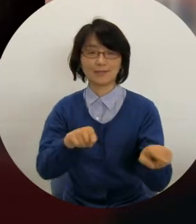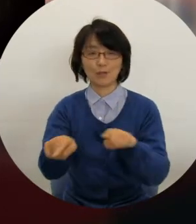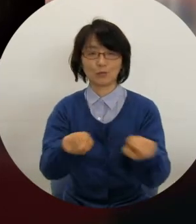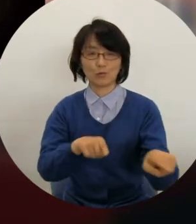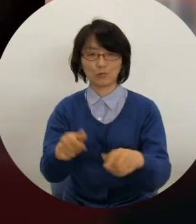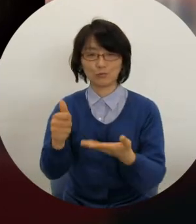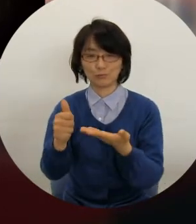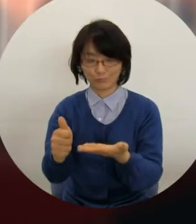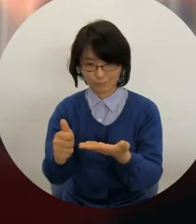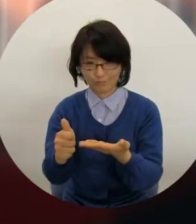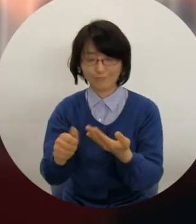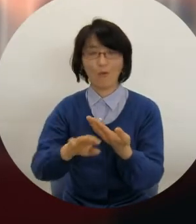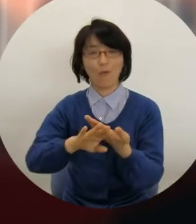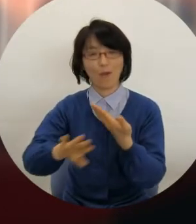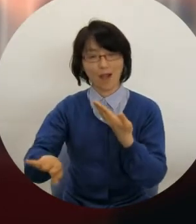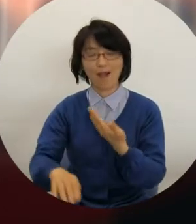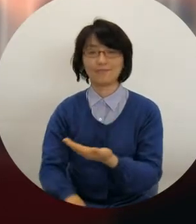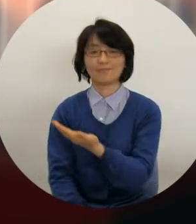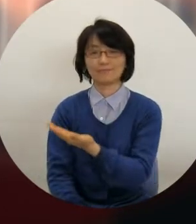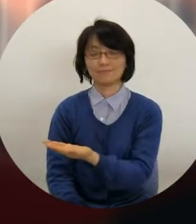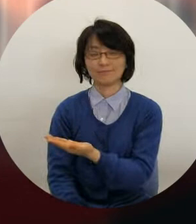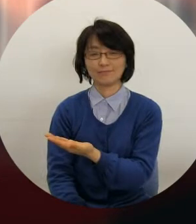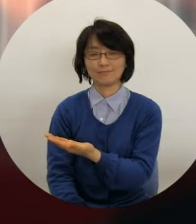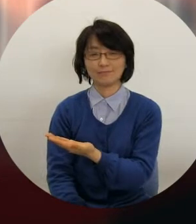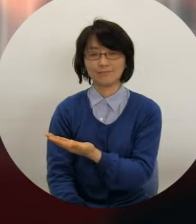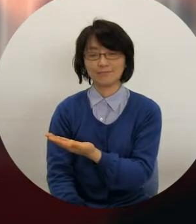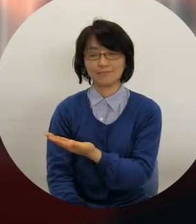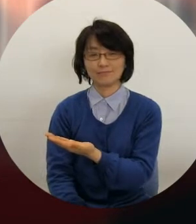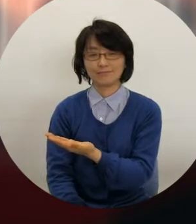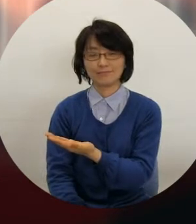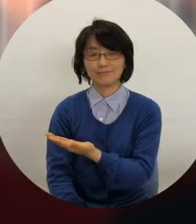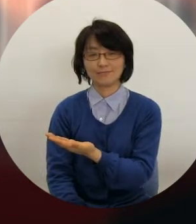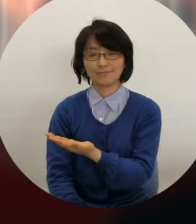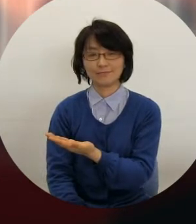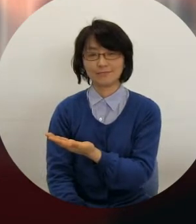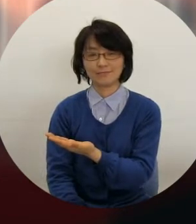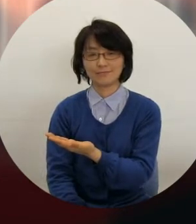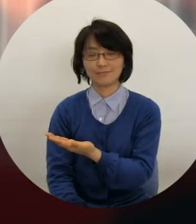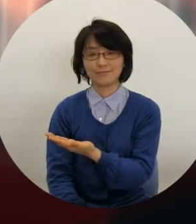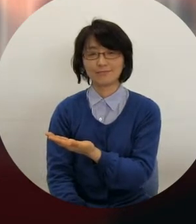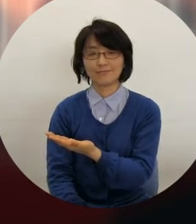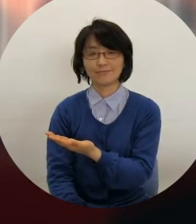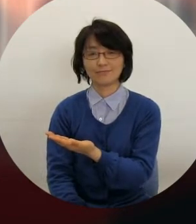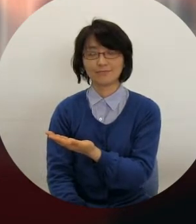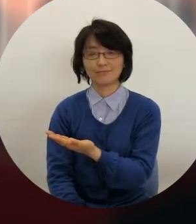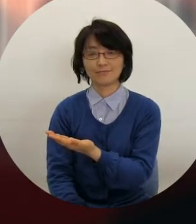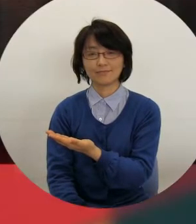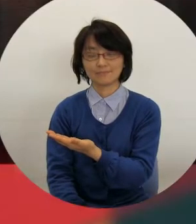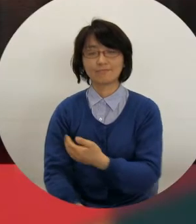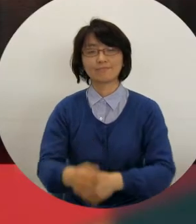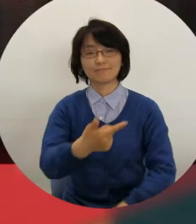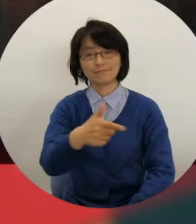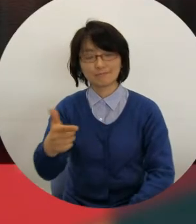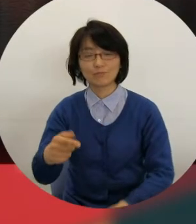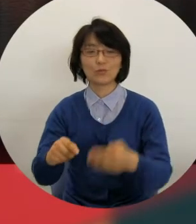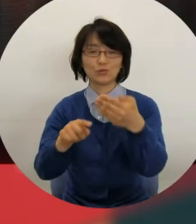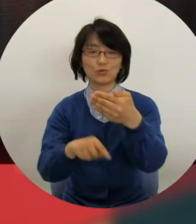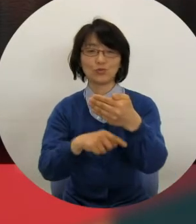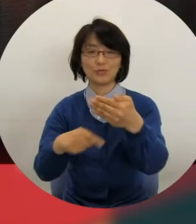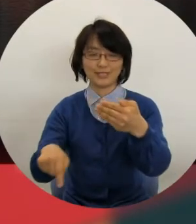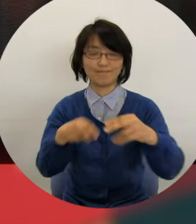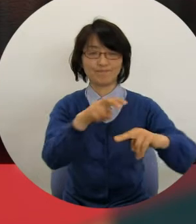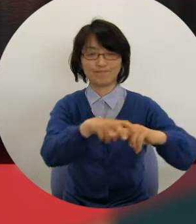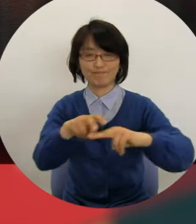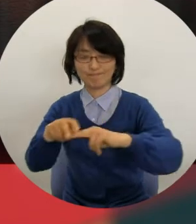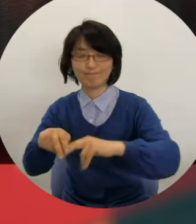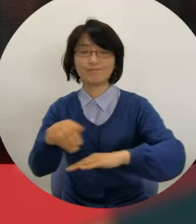督をはじめ、最優秀主演女優賞の常盤貴子さんと安藤サクラさんら9人の出席が